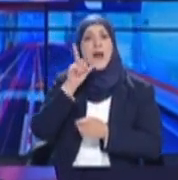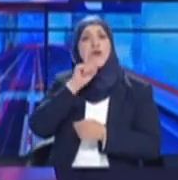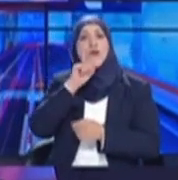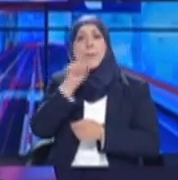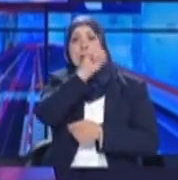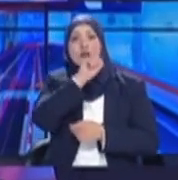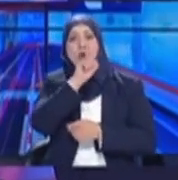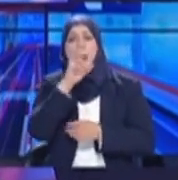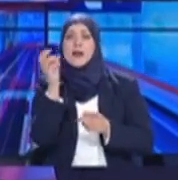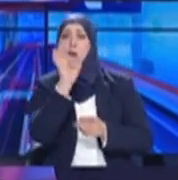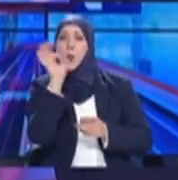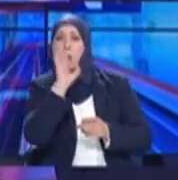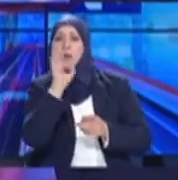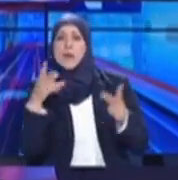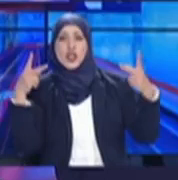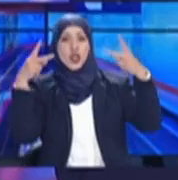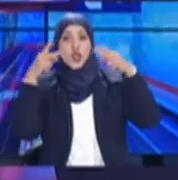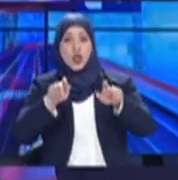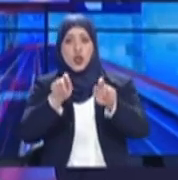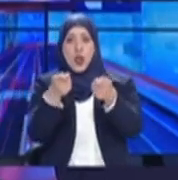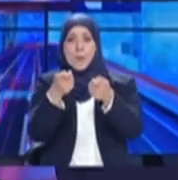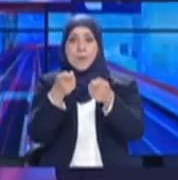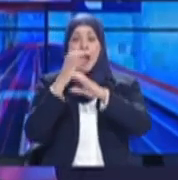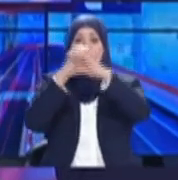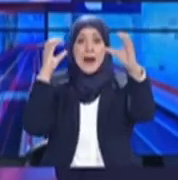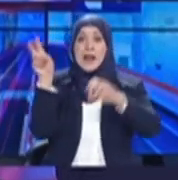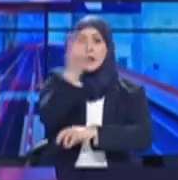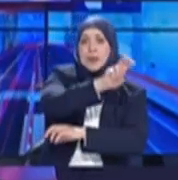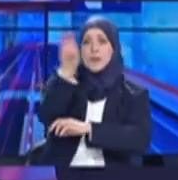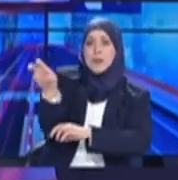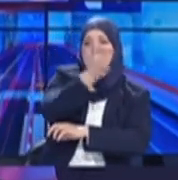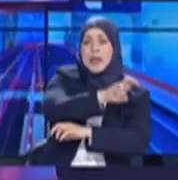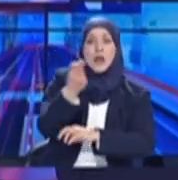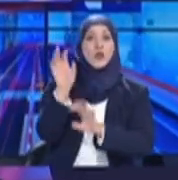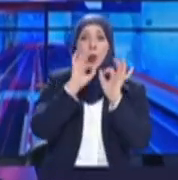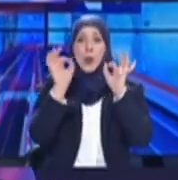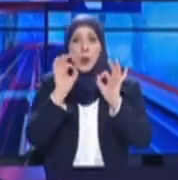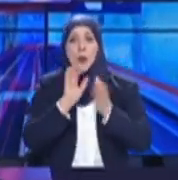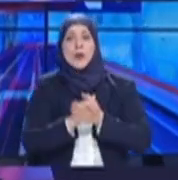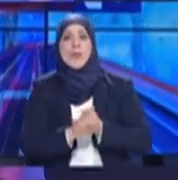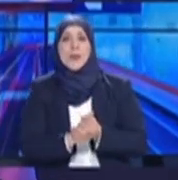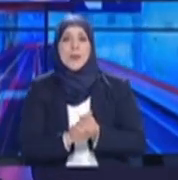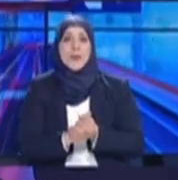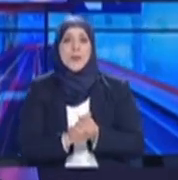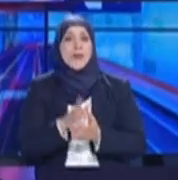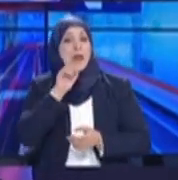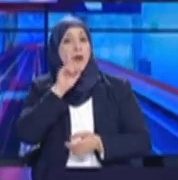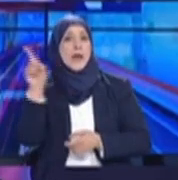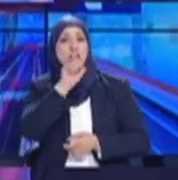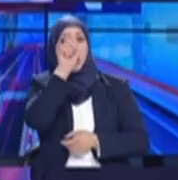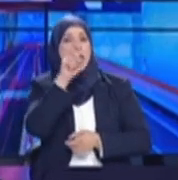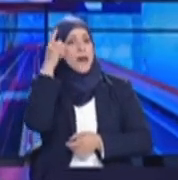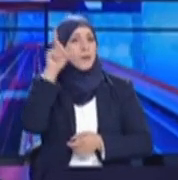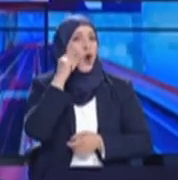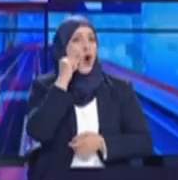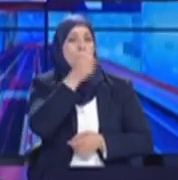اللي تقوم به بين ال ال المدن يعني ما فيش ايقاف الرحلات بين المدن